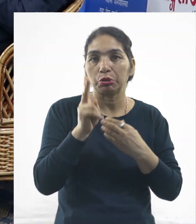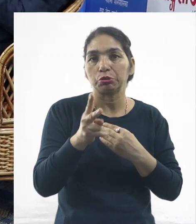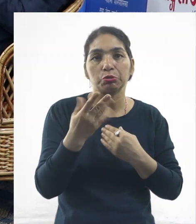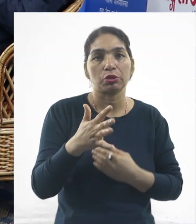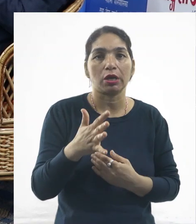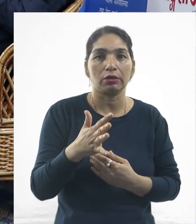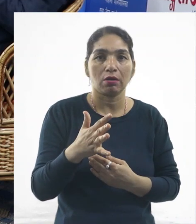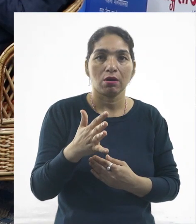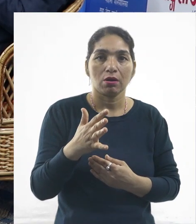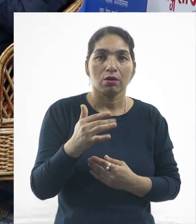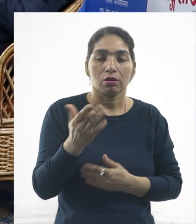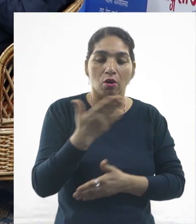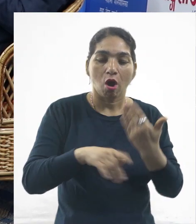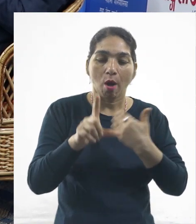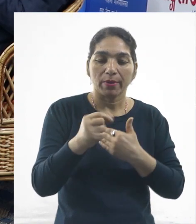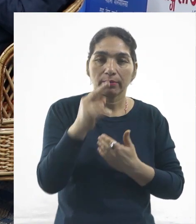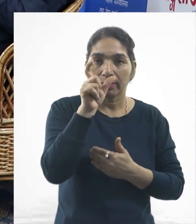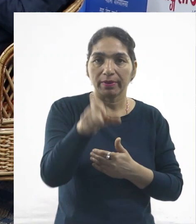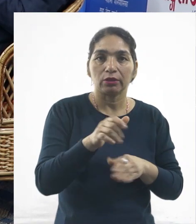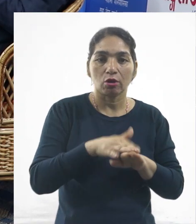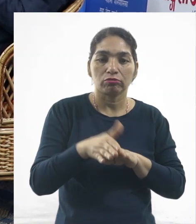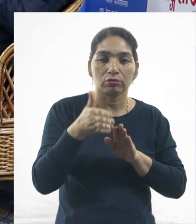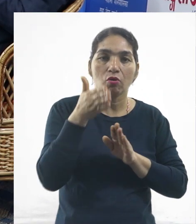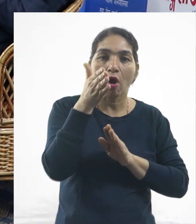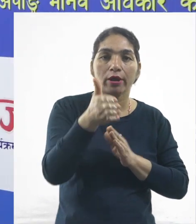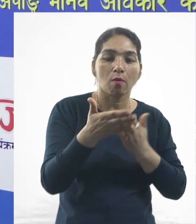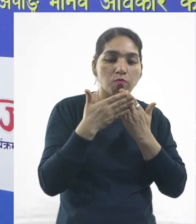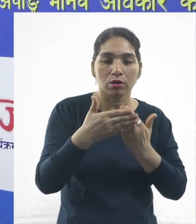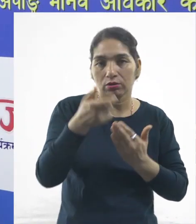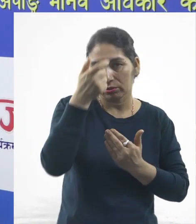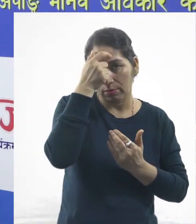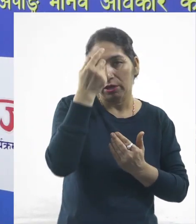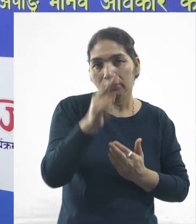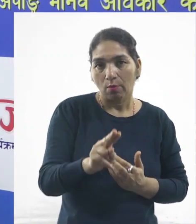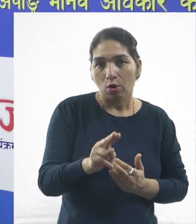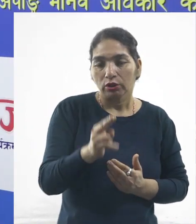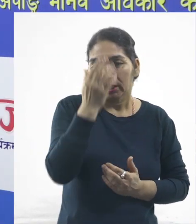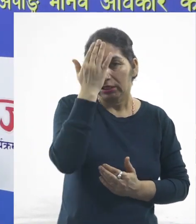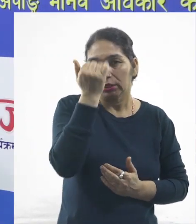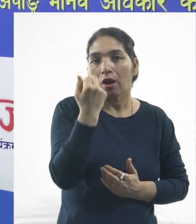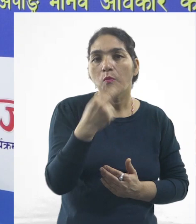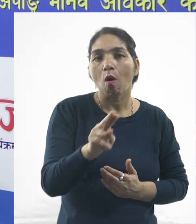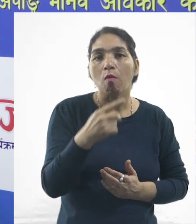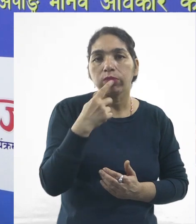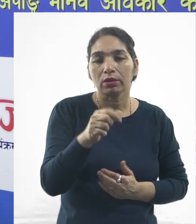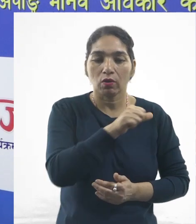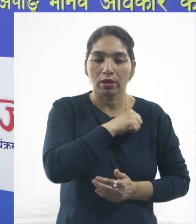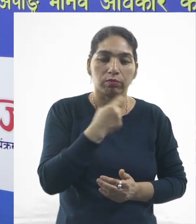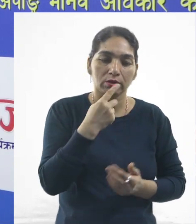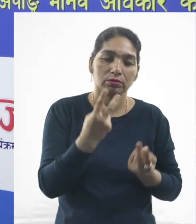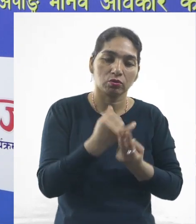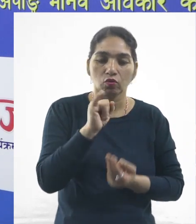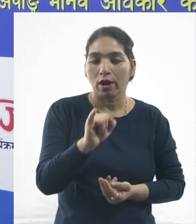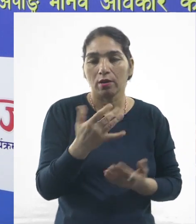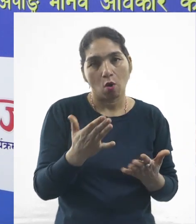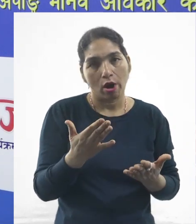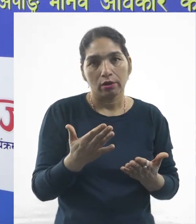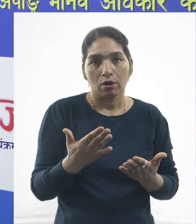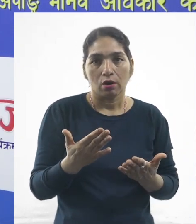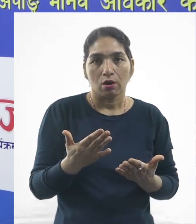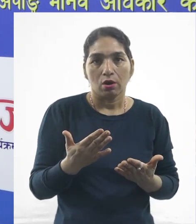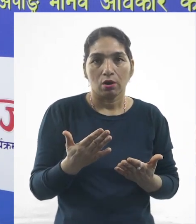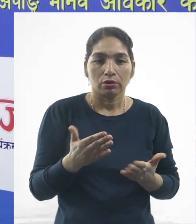र अपाङ्गता भएको व्यक्तिहरूलाई चाहिँ गएर पढ्नलाई पनि समस्या रह्यो। त्यहाँ किन रह्यो भने उहाँले भने जस्तो टोयलेट भएन, उहाँले भने जस्तो